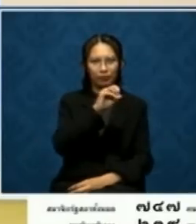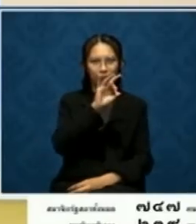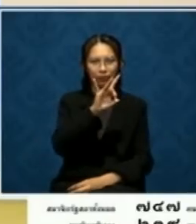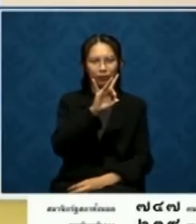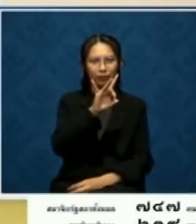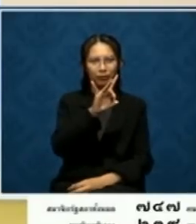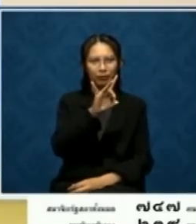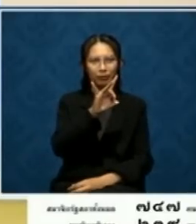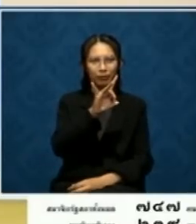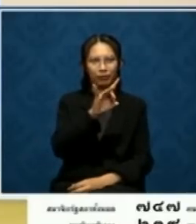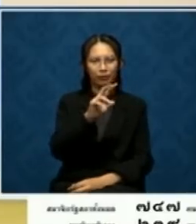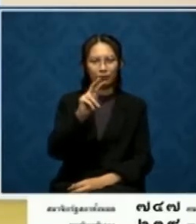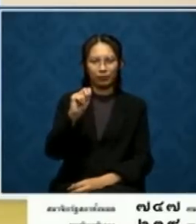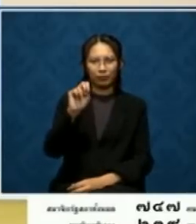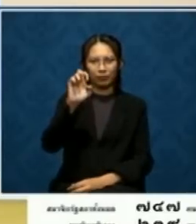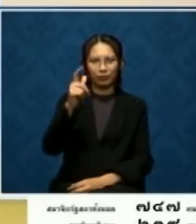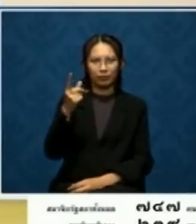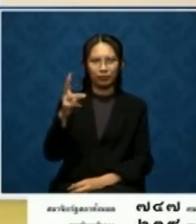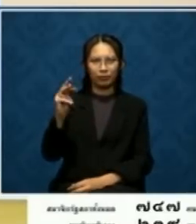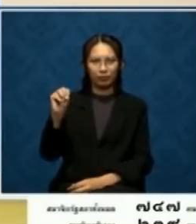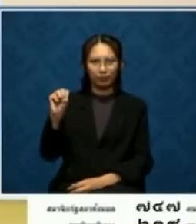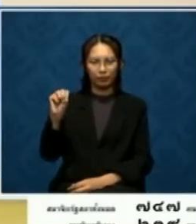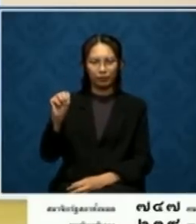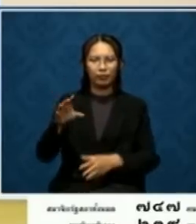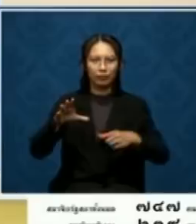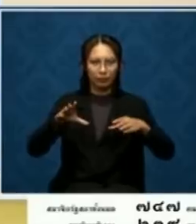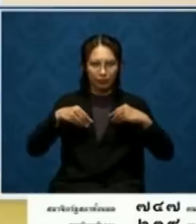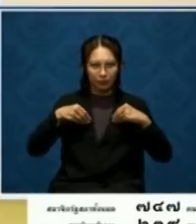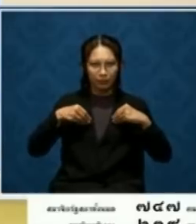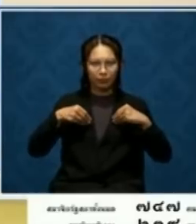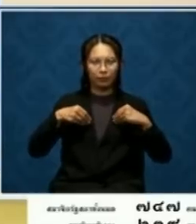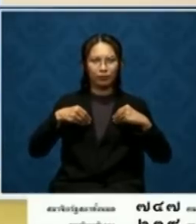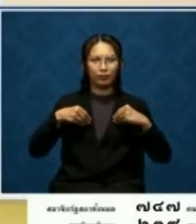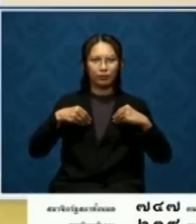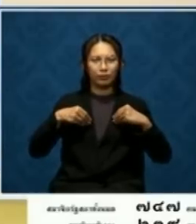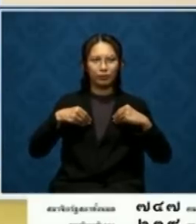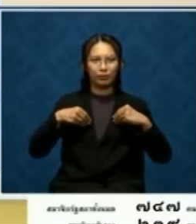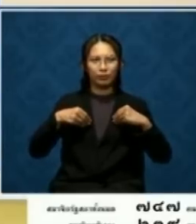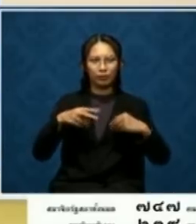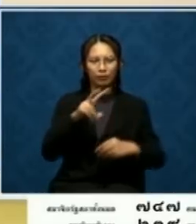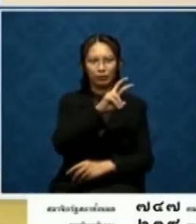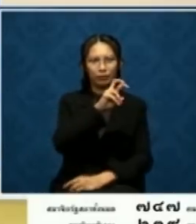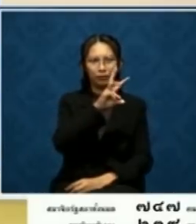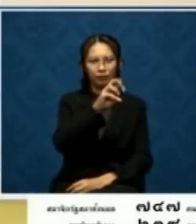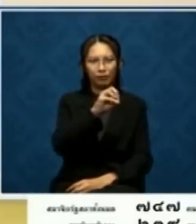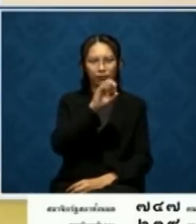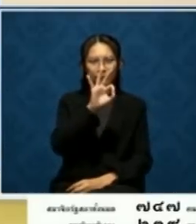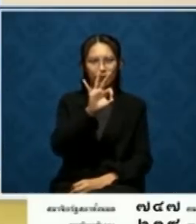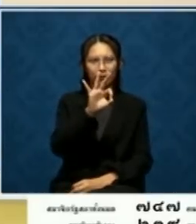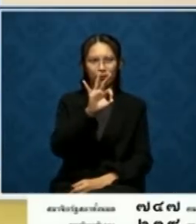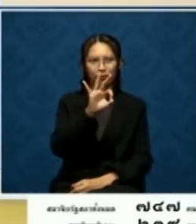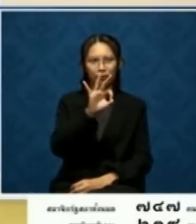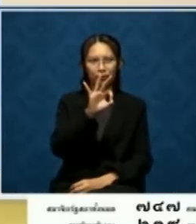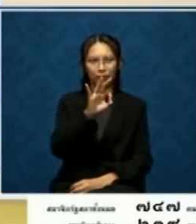าจริงๆแนวทางปฏิบัติสำหรับนโยบายที่ว่านี้เขาจะไปปรับแต่งอะไรยังไงให้มันใช้งานได้จริงว่าอย่างนั้นนะคะเดี๋ยวดูคะแนนหน้าจอนิดนึงค่ะอาจ